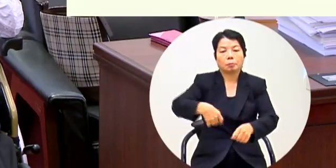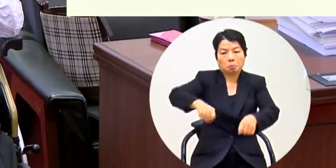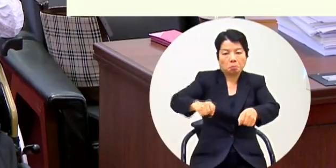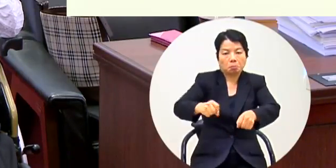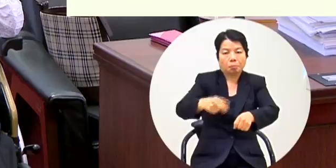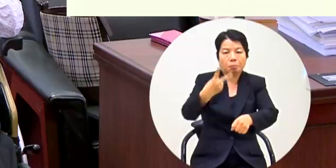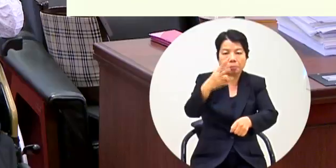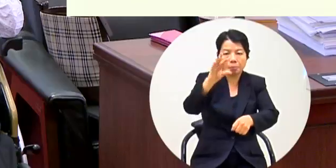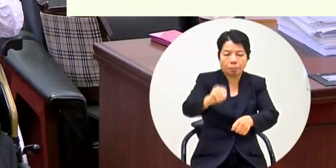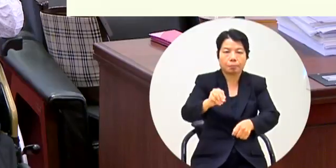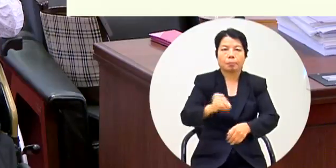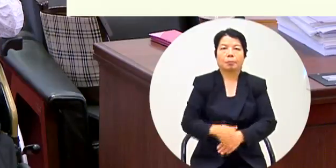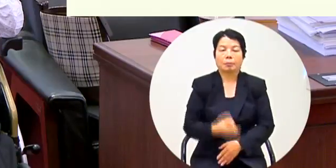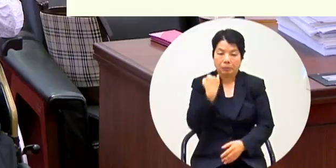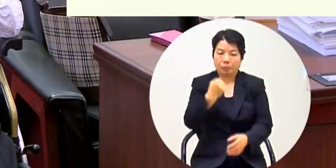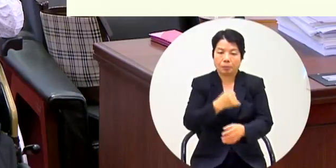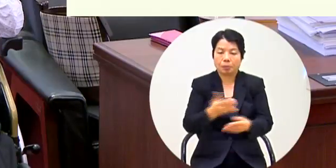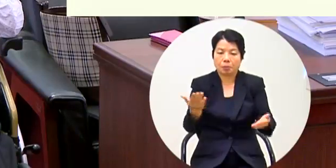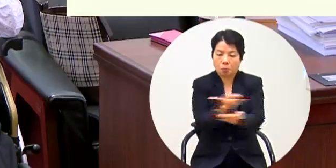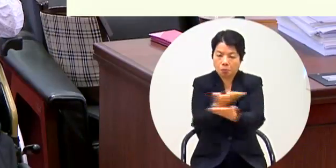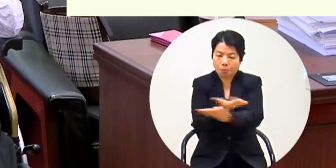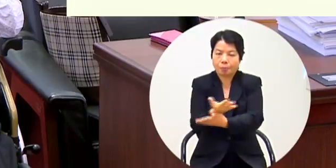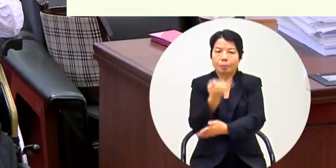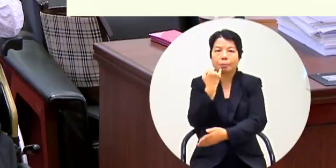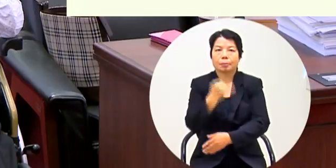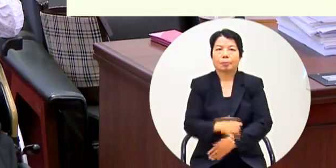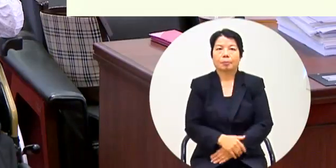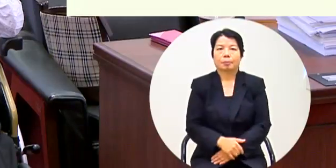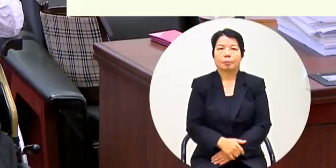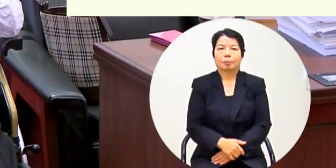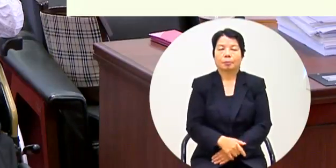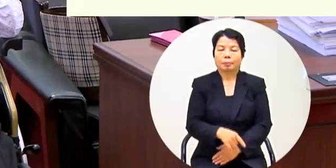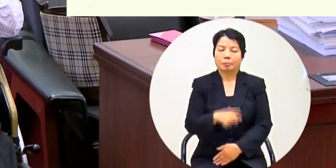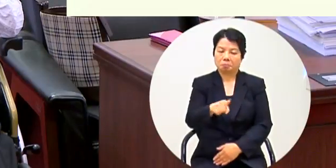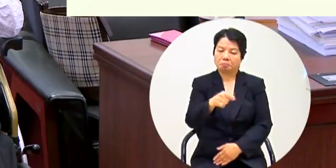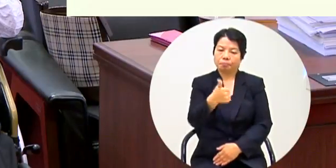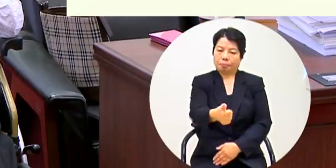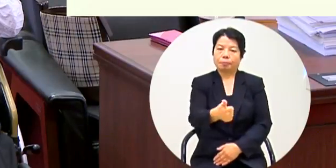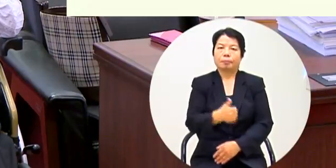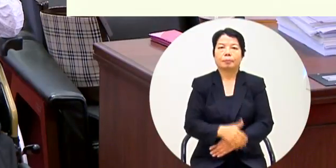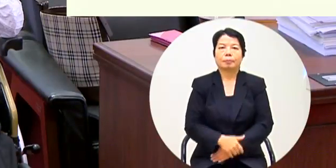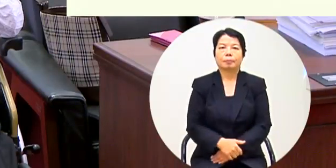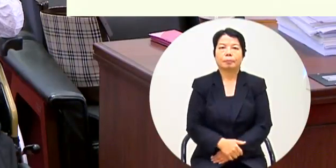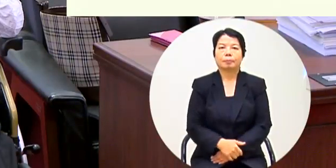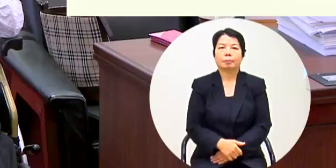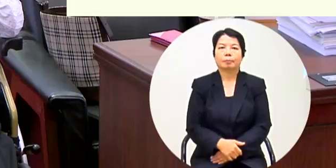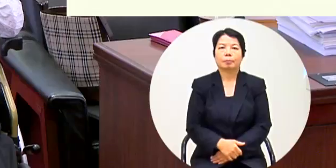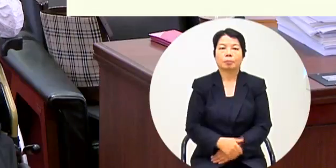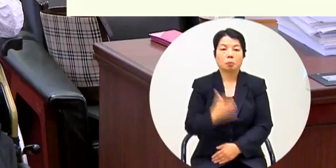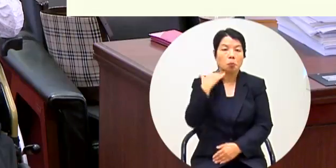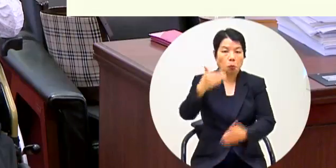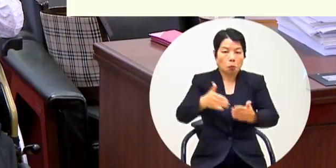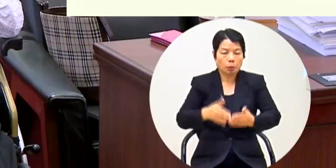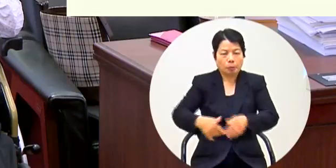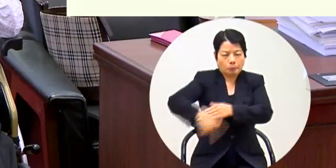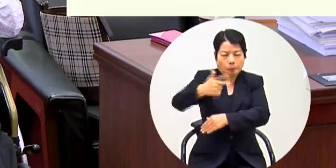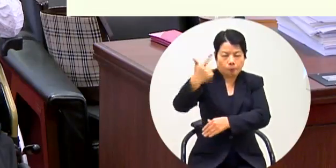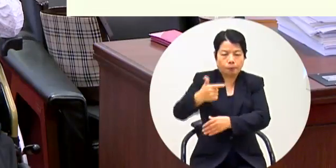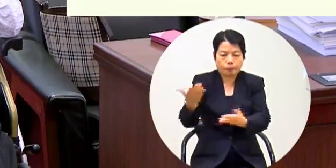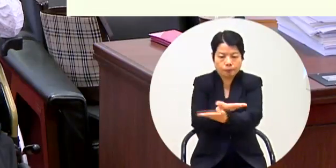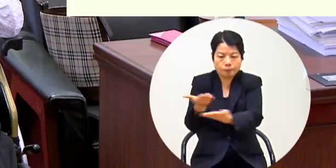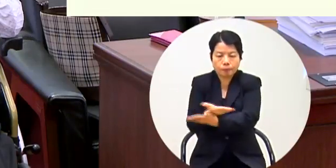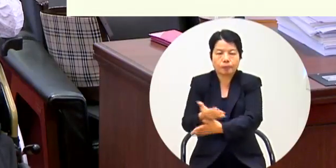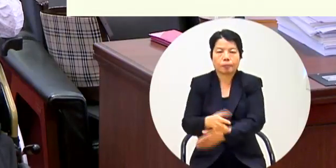机车的污染，这个也是非常好。所以我们如果要加速汰换的话，21万辆总共花